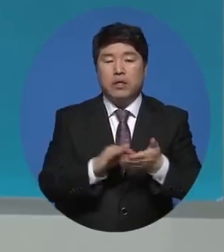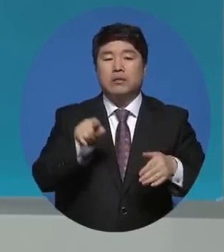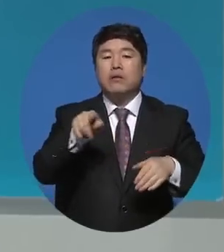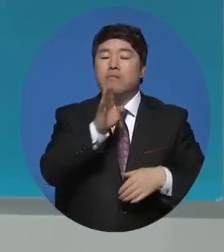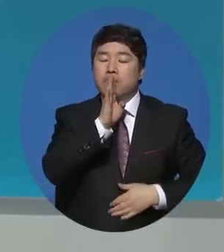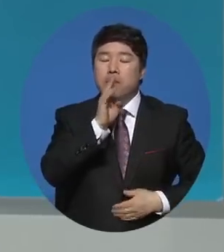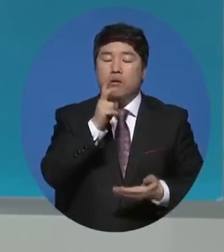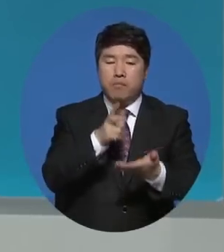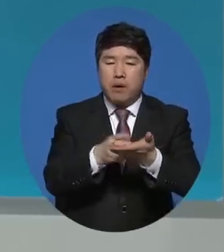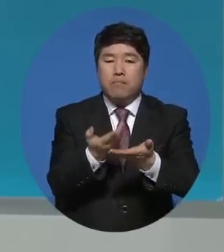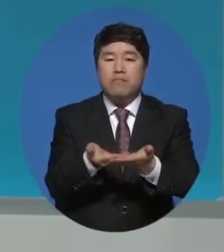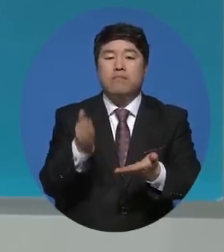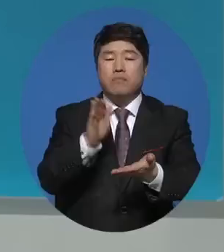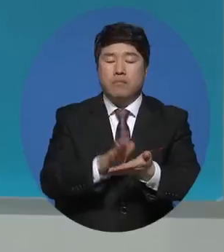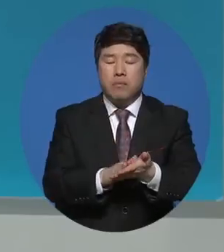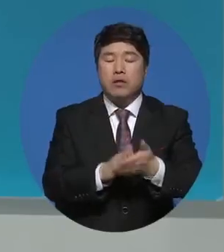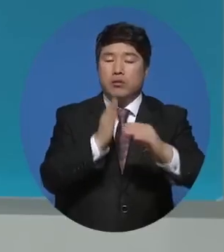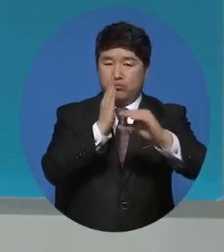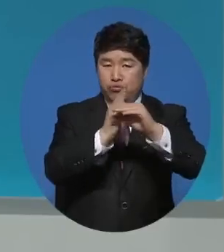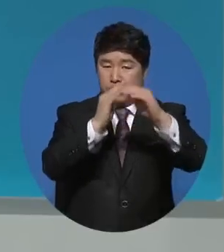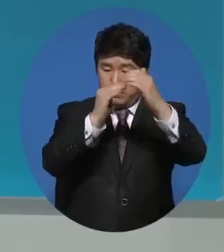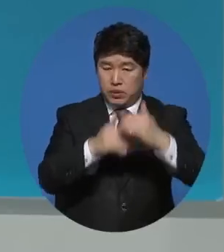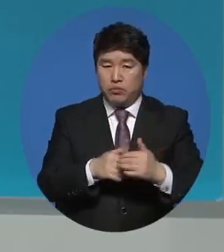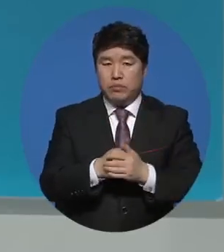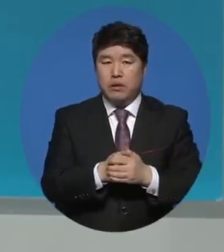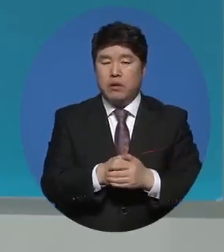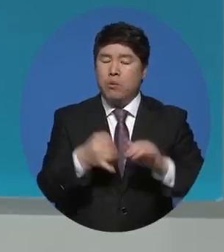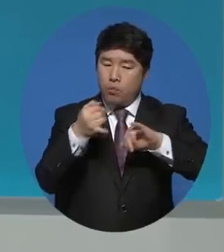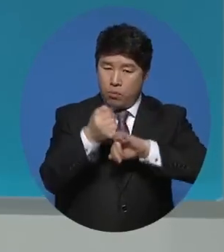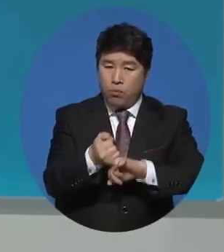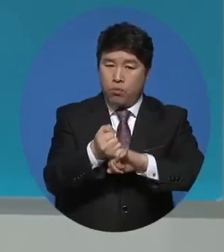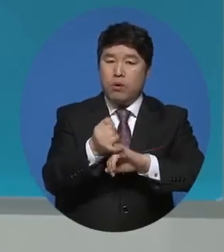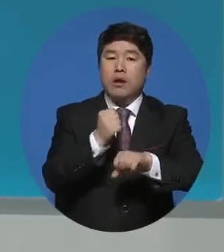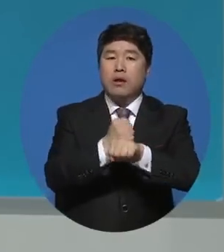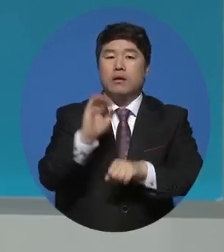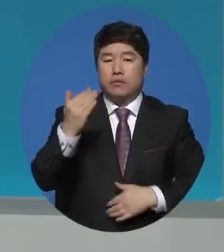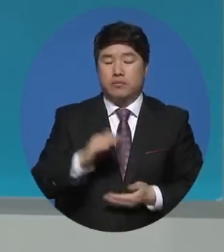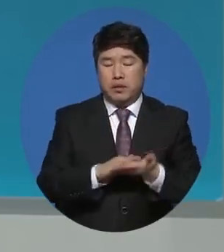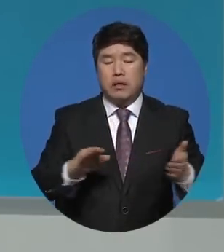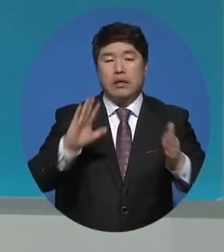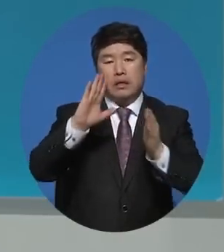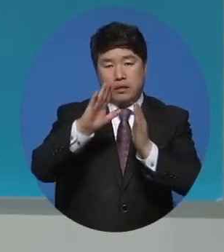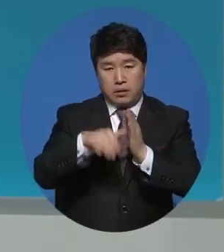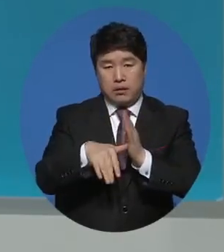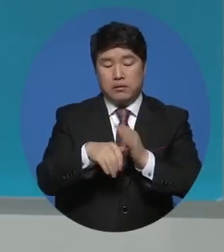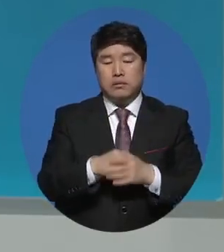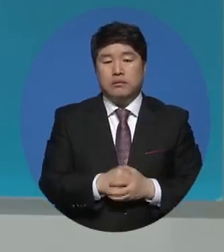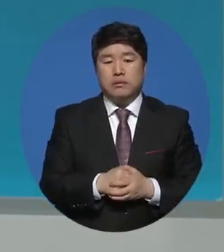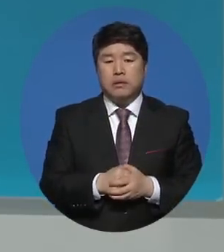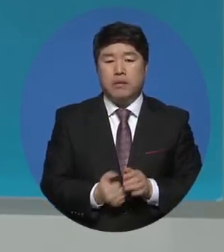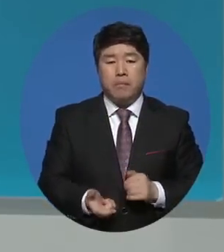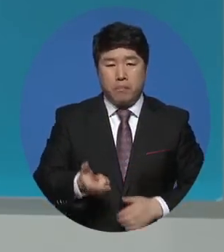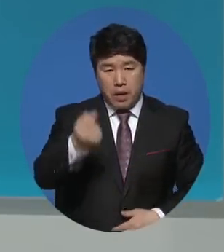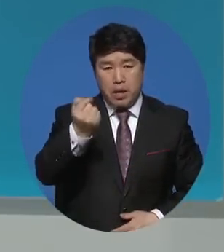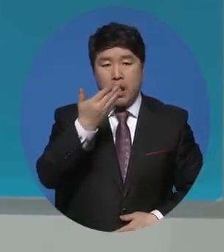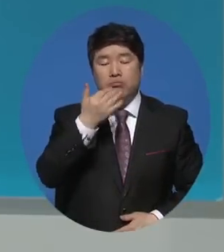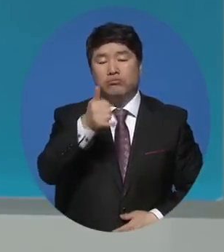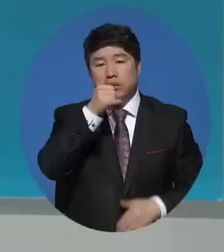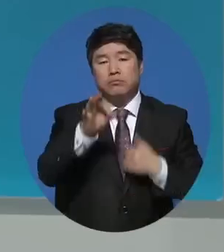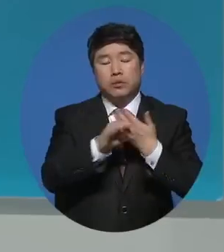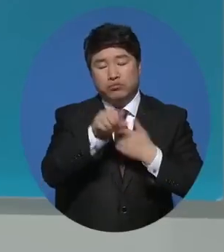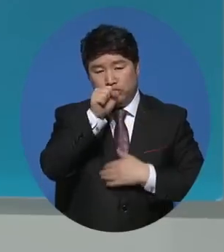개헌의 핵심이죠 반드시 해야 합니다 시기는 빨리 할 수 있으면